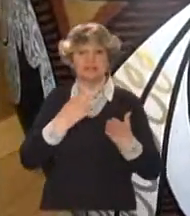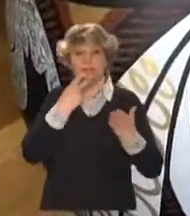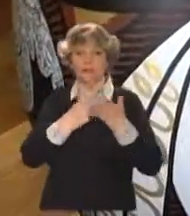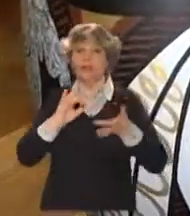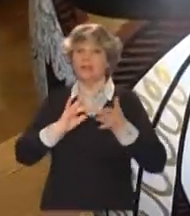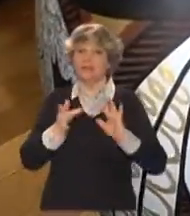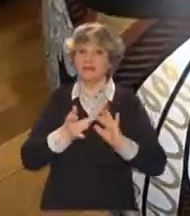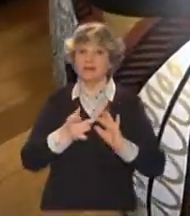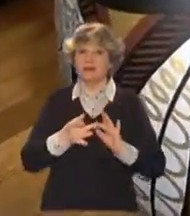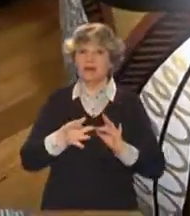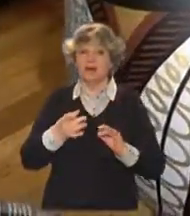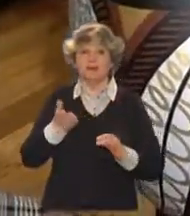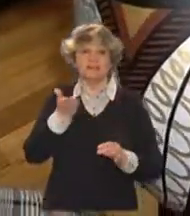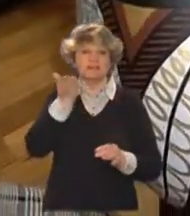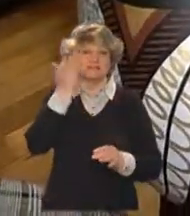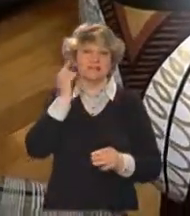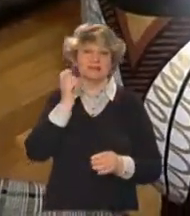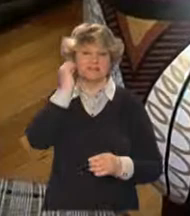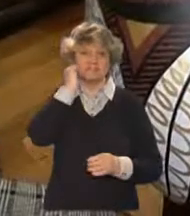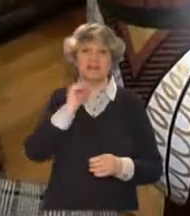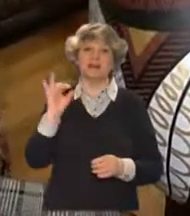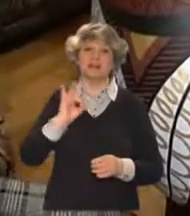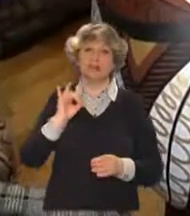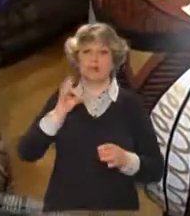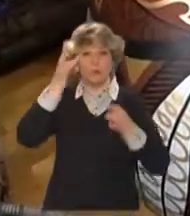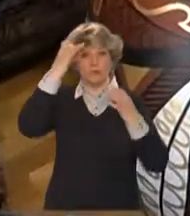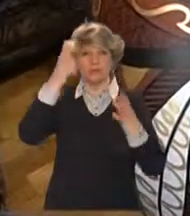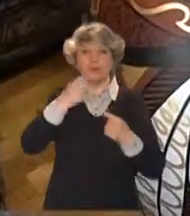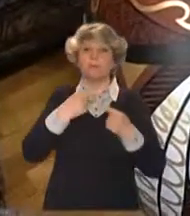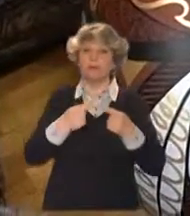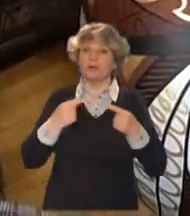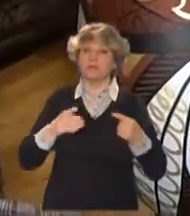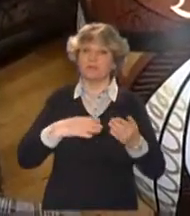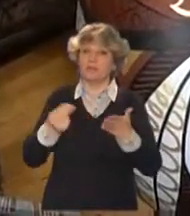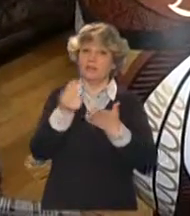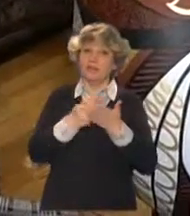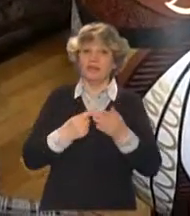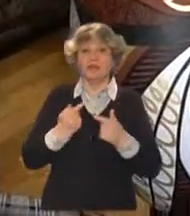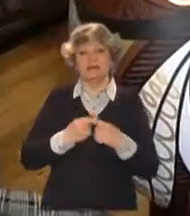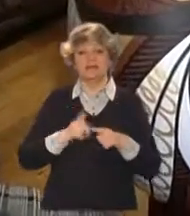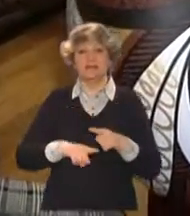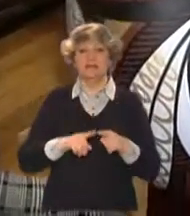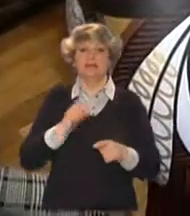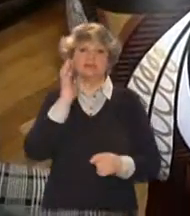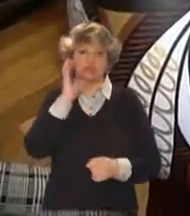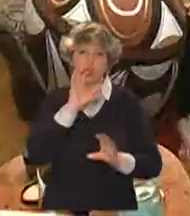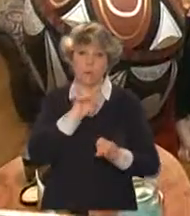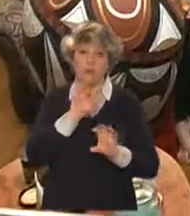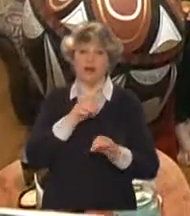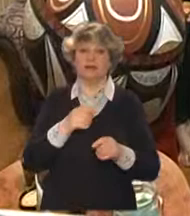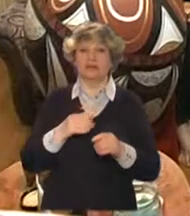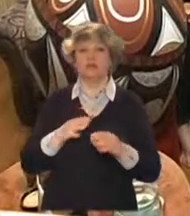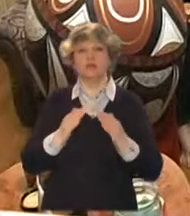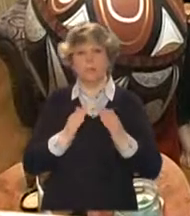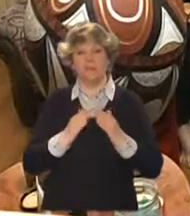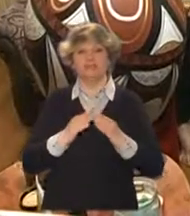інтернеті трипільська культура, їх завжди зображували на різних посудинах. Це собаки, це їхні домашні тваринки.